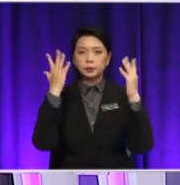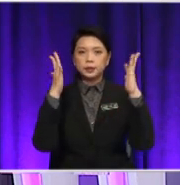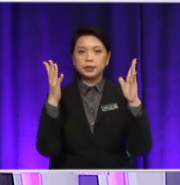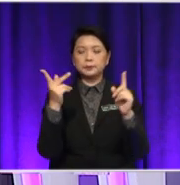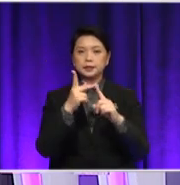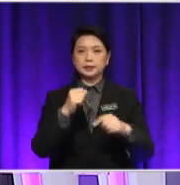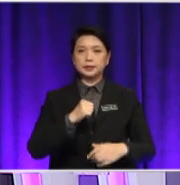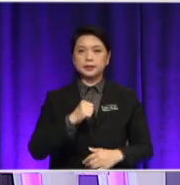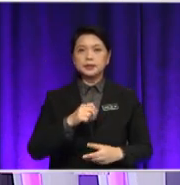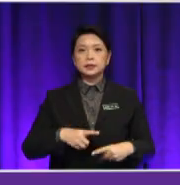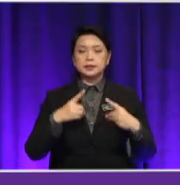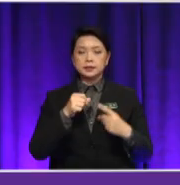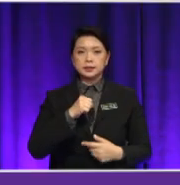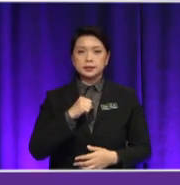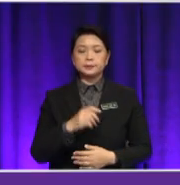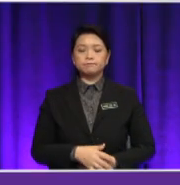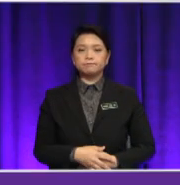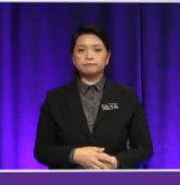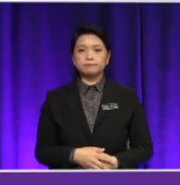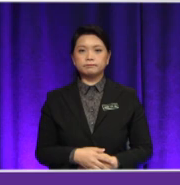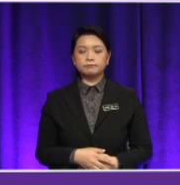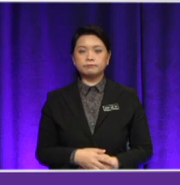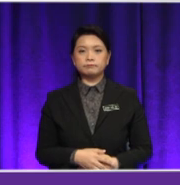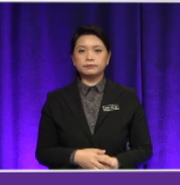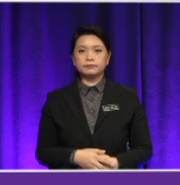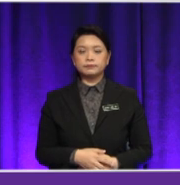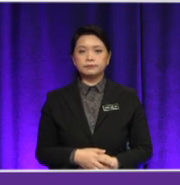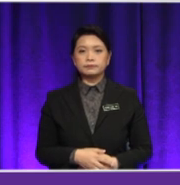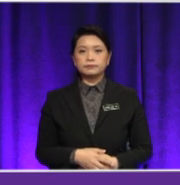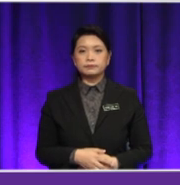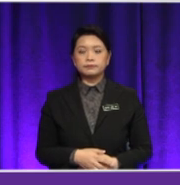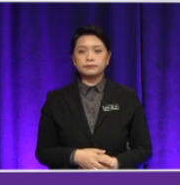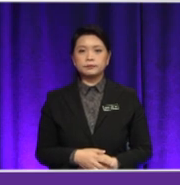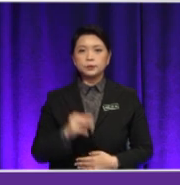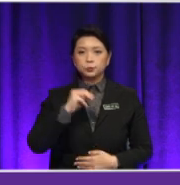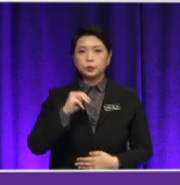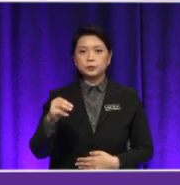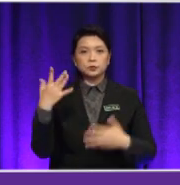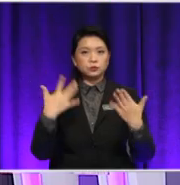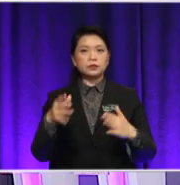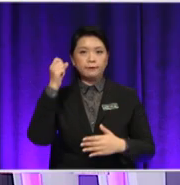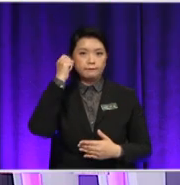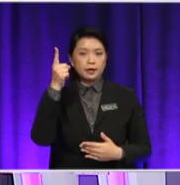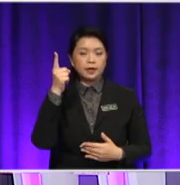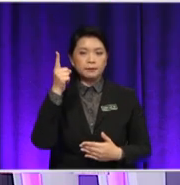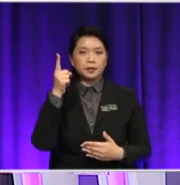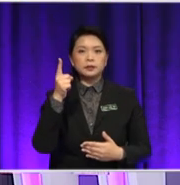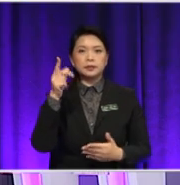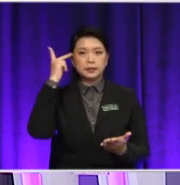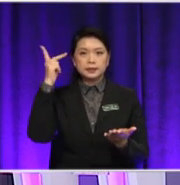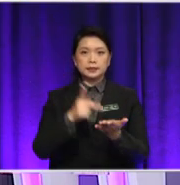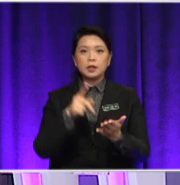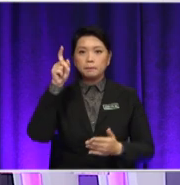anda. Okey, baiklah, cikgu. Saya pasti murid-murid pun dah faham kan untuk mengenal pasti yang mana